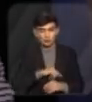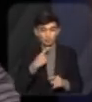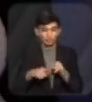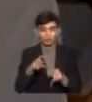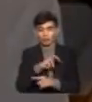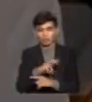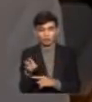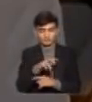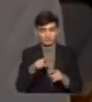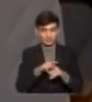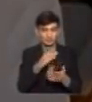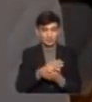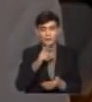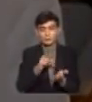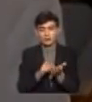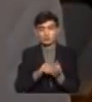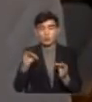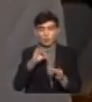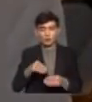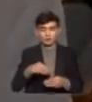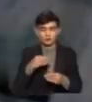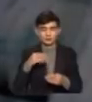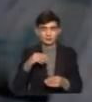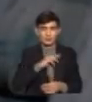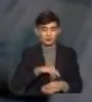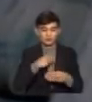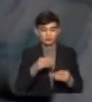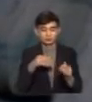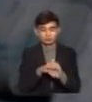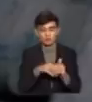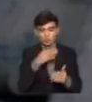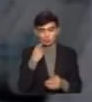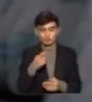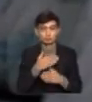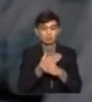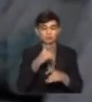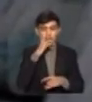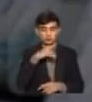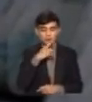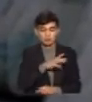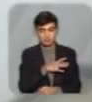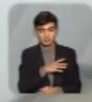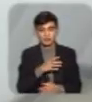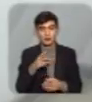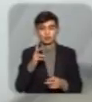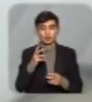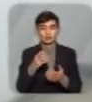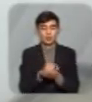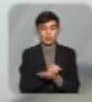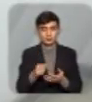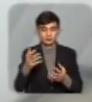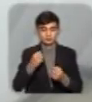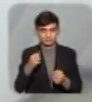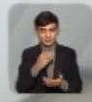жұмыс орнынан зейнетақы қорына қаржы бөлінбесе көмек те берілмейді дейді құжаттарды қабылдап отырған маман. Жұмысқа қабілетті